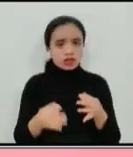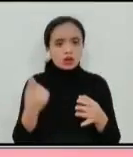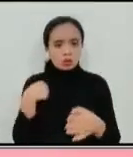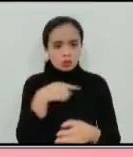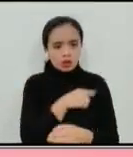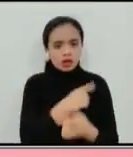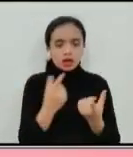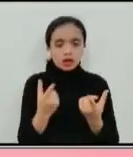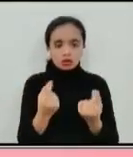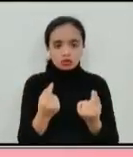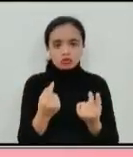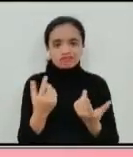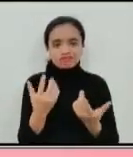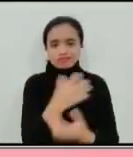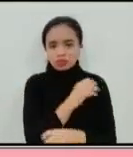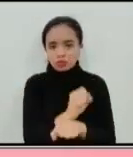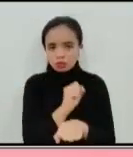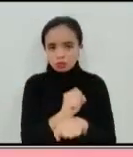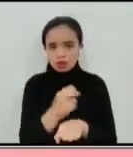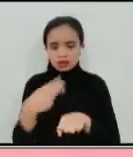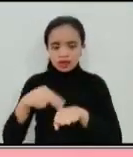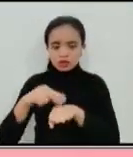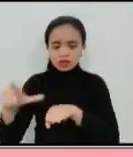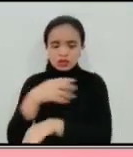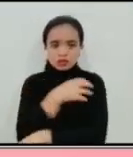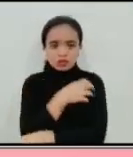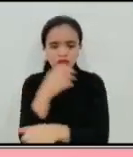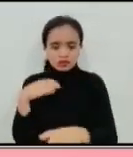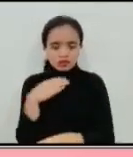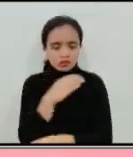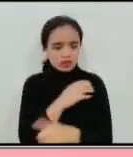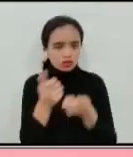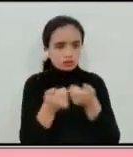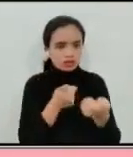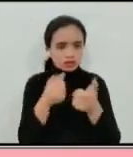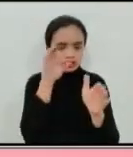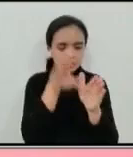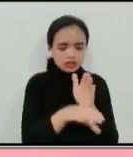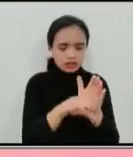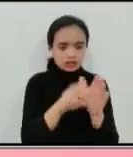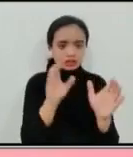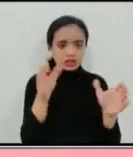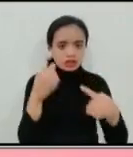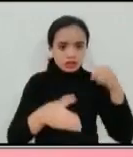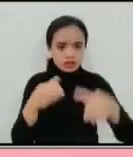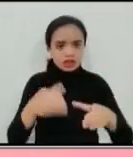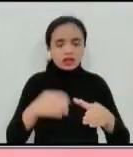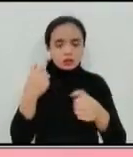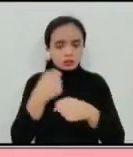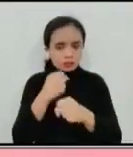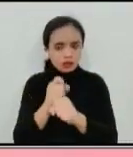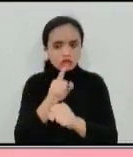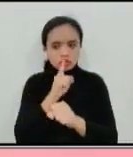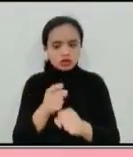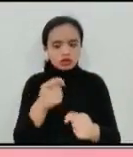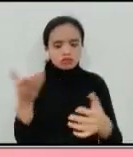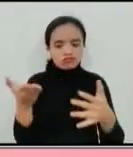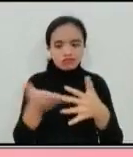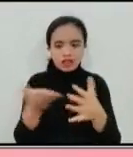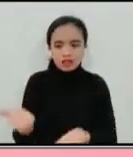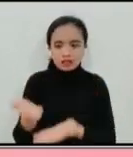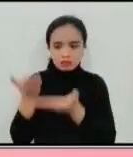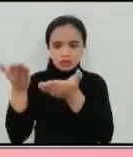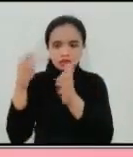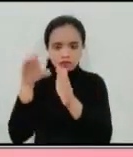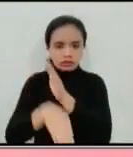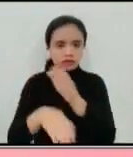Commission, administrative cases, and we will make sure to the PNP that criminal cases will also be filed here. Ito ang pangako ni